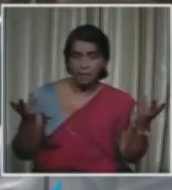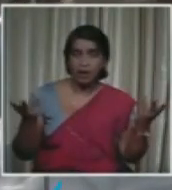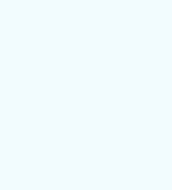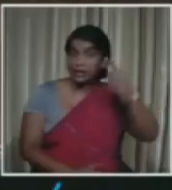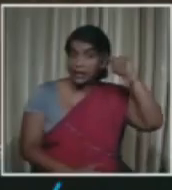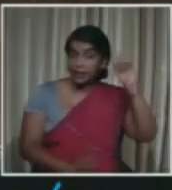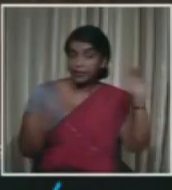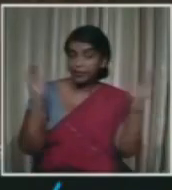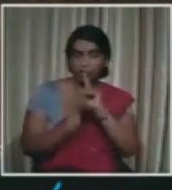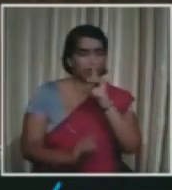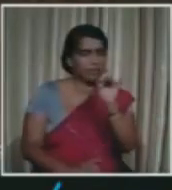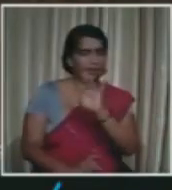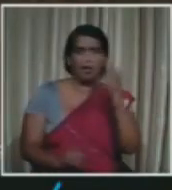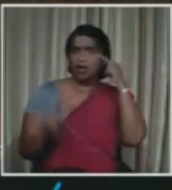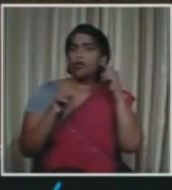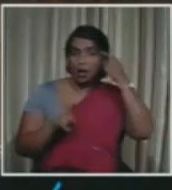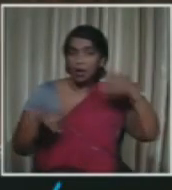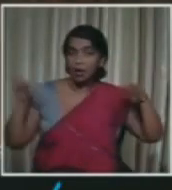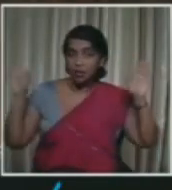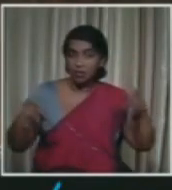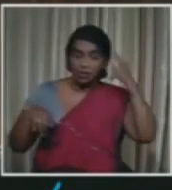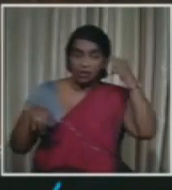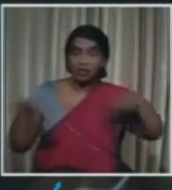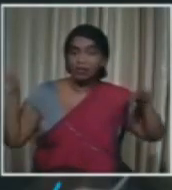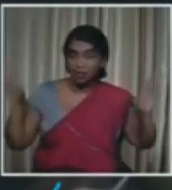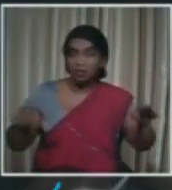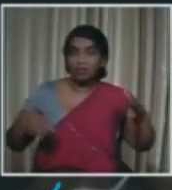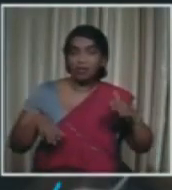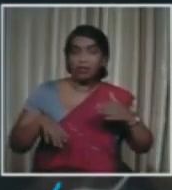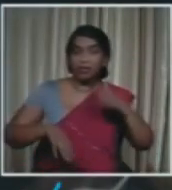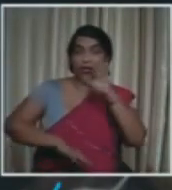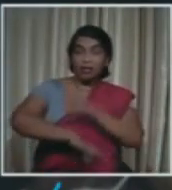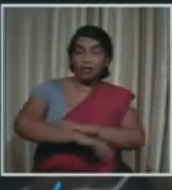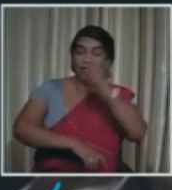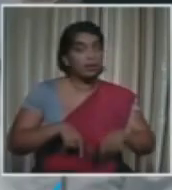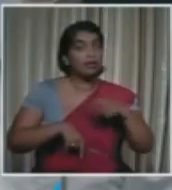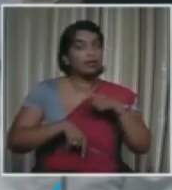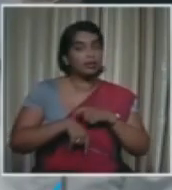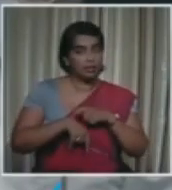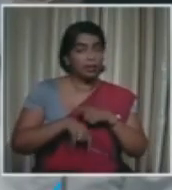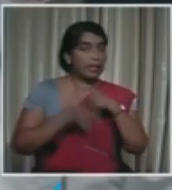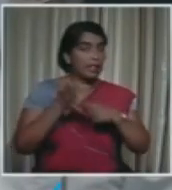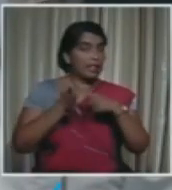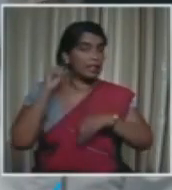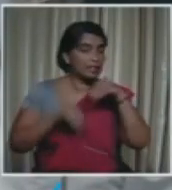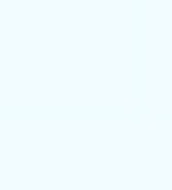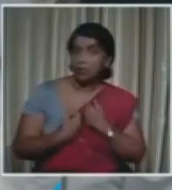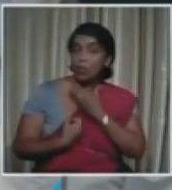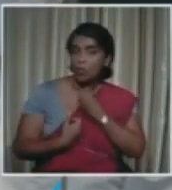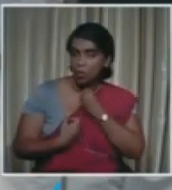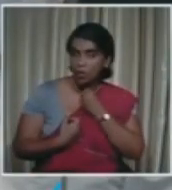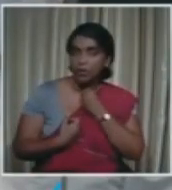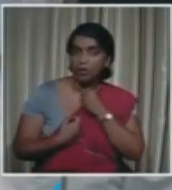ඩීල් එකක් ගියේ. මේ සිදුවීම සිදුවෙන්නේ කපුටෙක්ගේ තට්ටක් මරලා ඇල්ලුවොත් හරි කියලා සිදුවේ සිද්ධාන්තේ ඉඳන් පටන් ගමු. දේශපාලන වාසි ලබා ගන්න